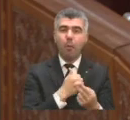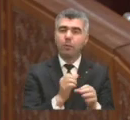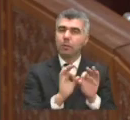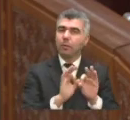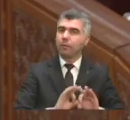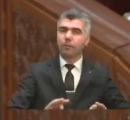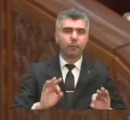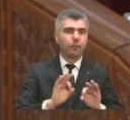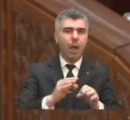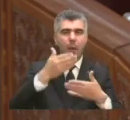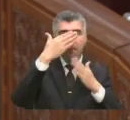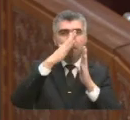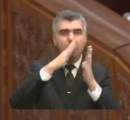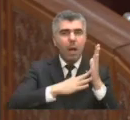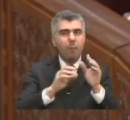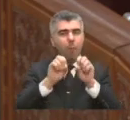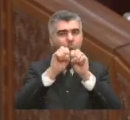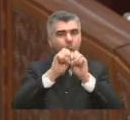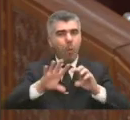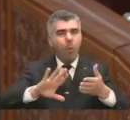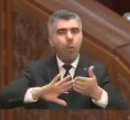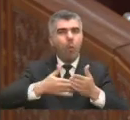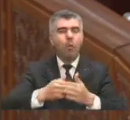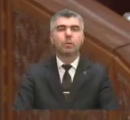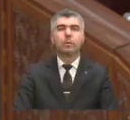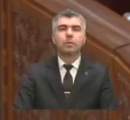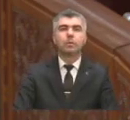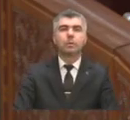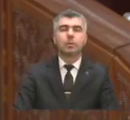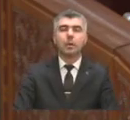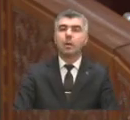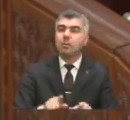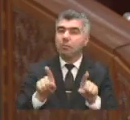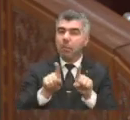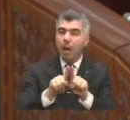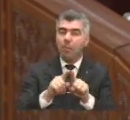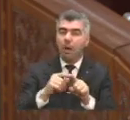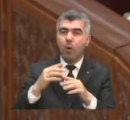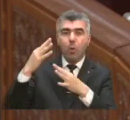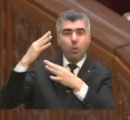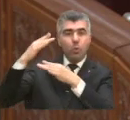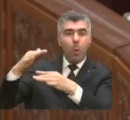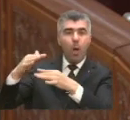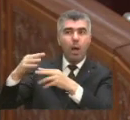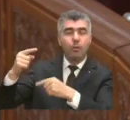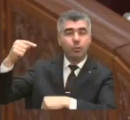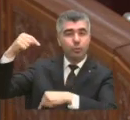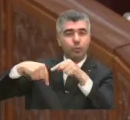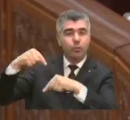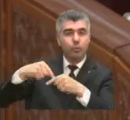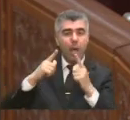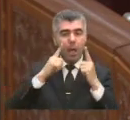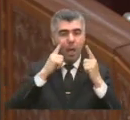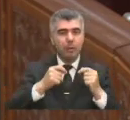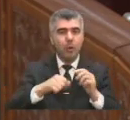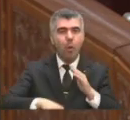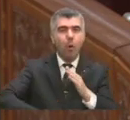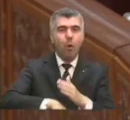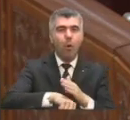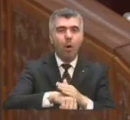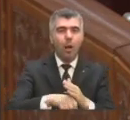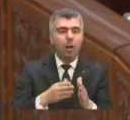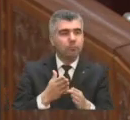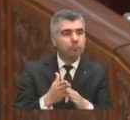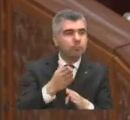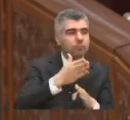سيد النائب باش نعطيو فرصة لهاد السياح اللي غيجيو يتفرجوا في المباراة باش يزوروا المدن